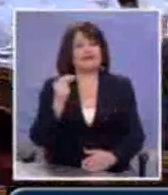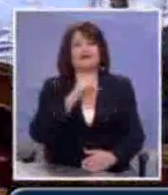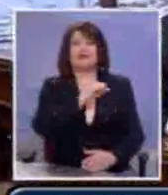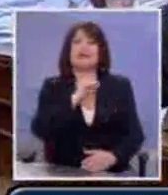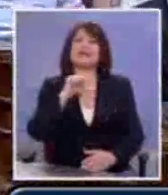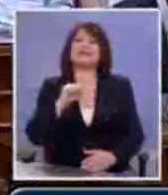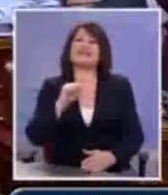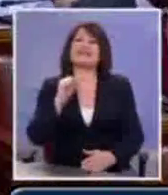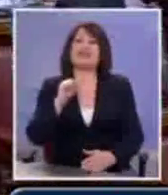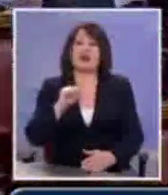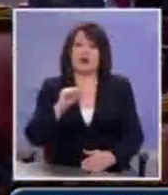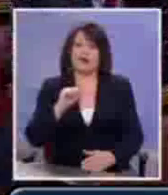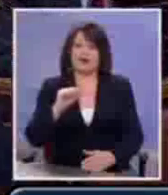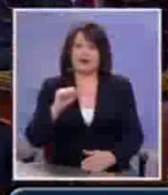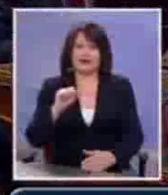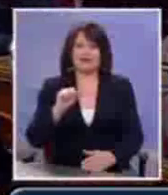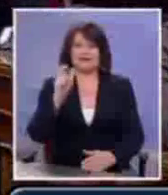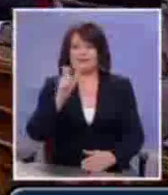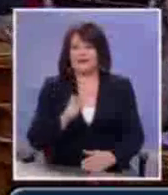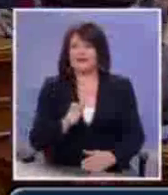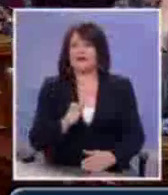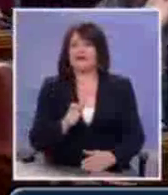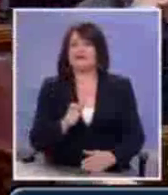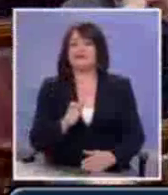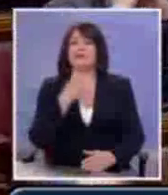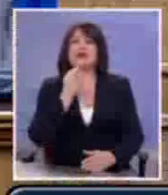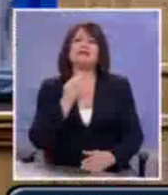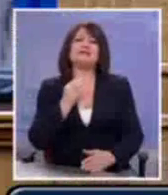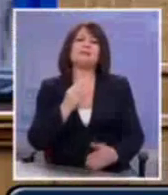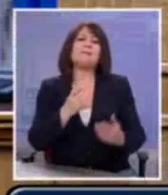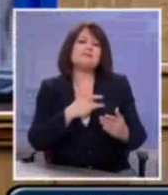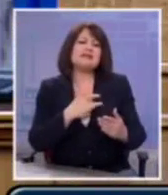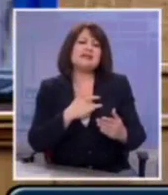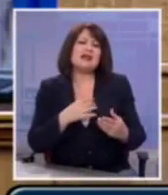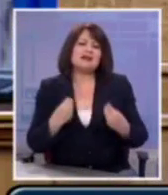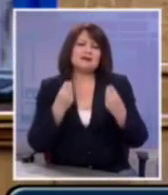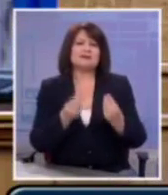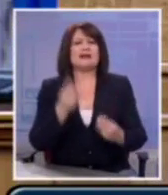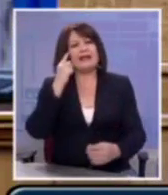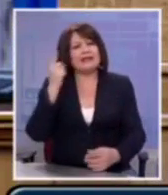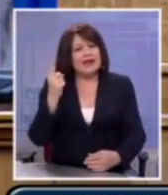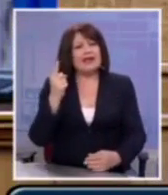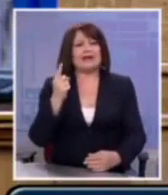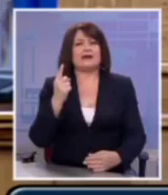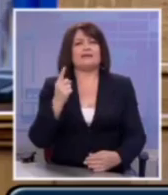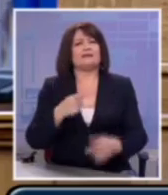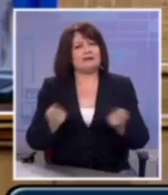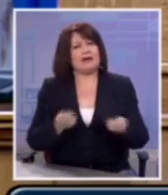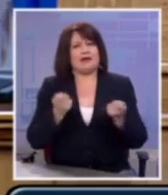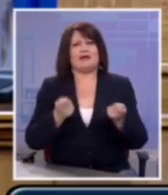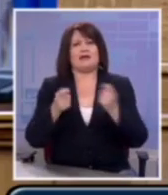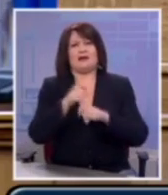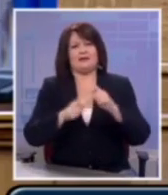Σοφία Σακοράφα που έχει υπάρξει ψυχή και της ιδέας και της υλοποίησης